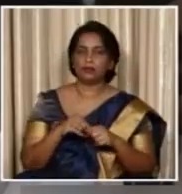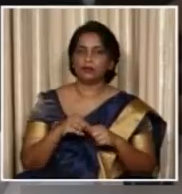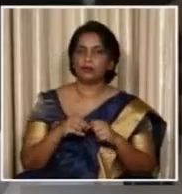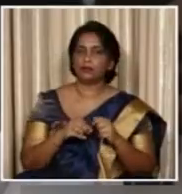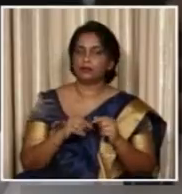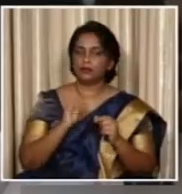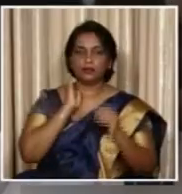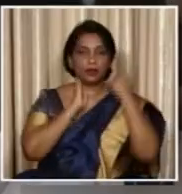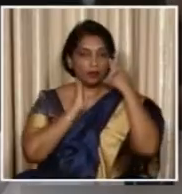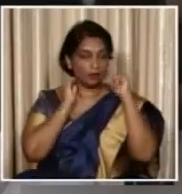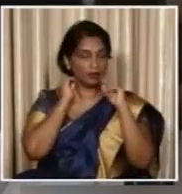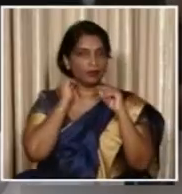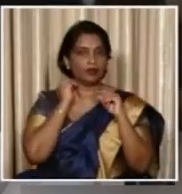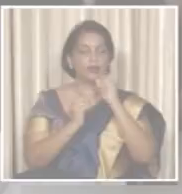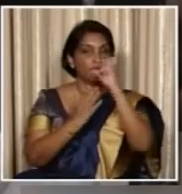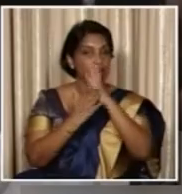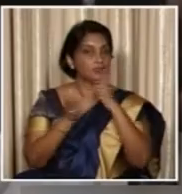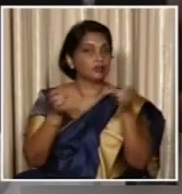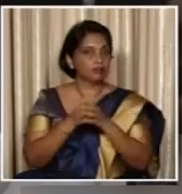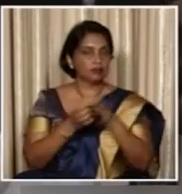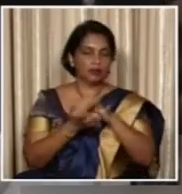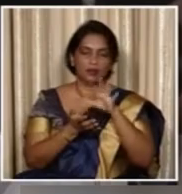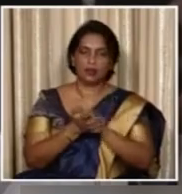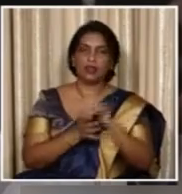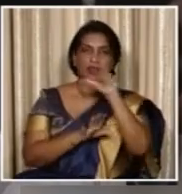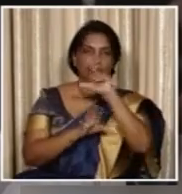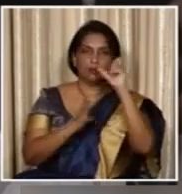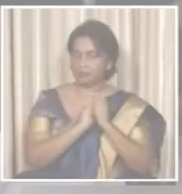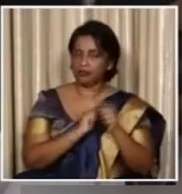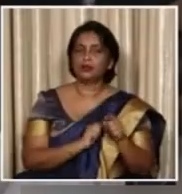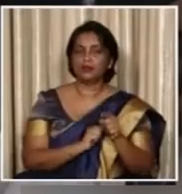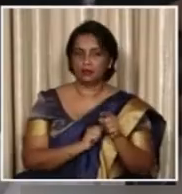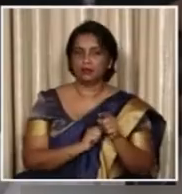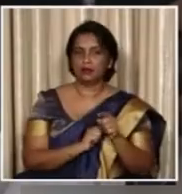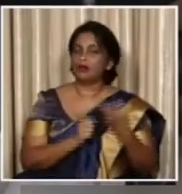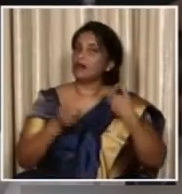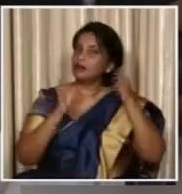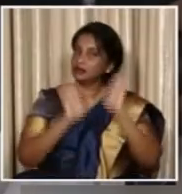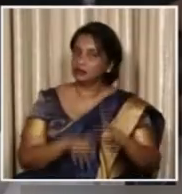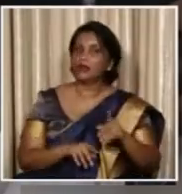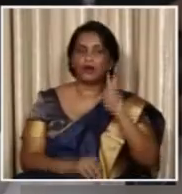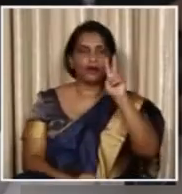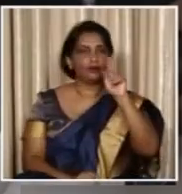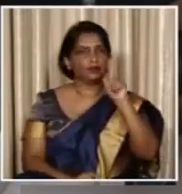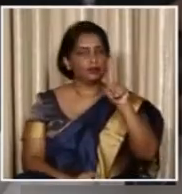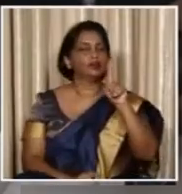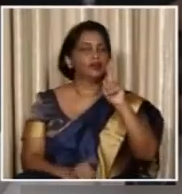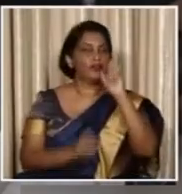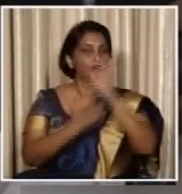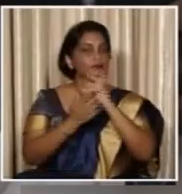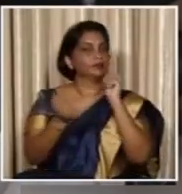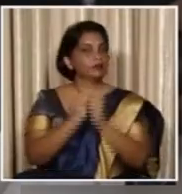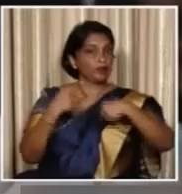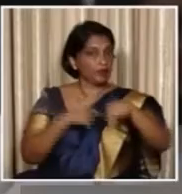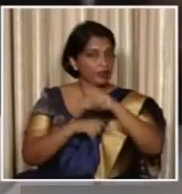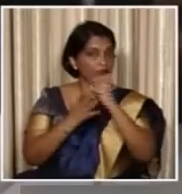මේ විවස්සාදායක ස්වභාව අපි පිළිහිටෙව්වා මේක 17 වෙනි සංශෝධනයෙන් පටන් අරගෙන අවසාන වශයෙන් 21 වෙනි විවස්සාද සංශෝධනයේ තියෙන එක තමයි